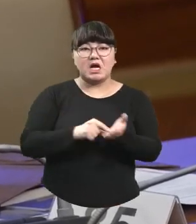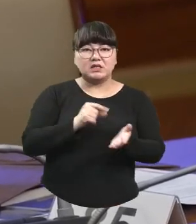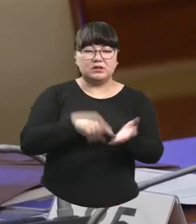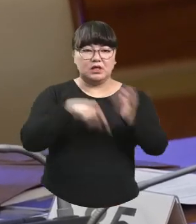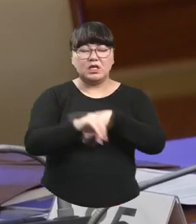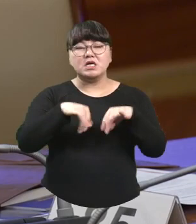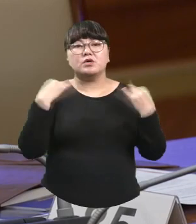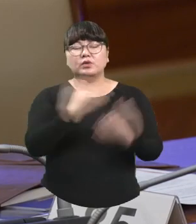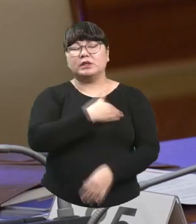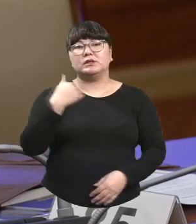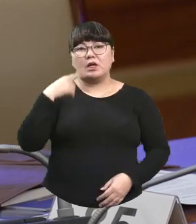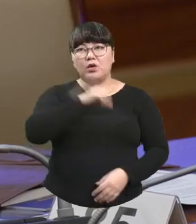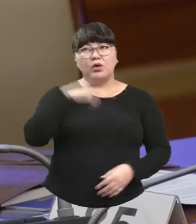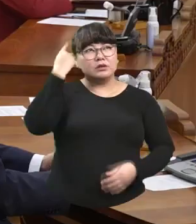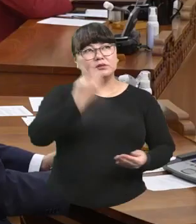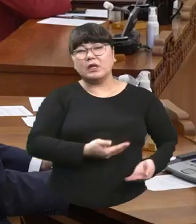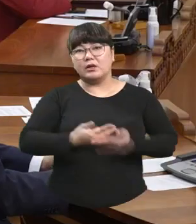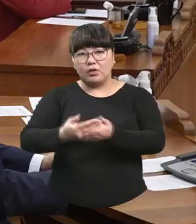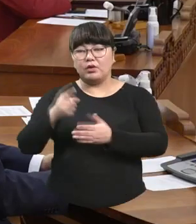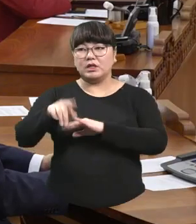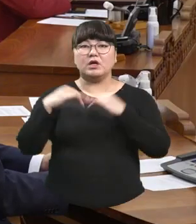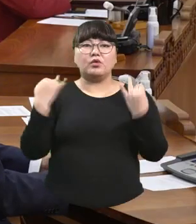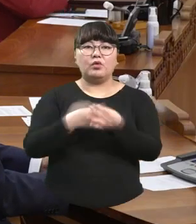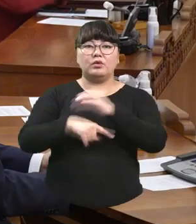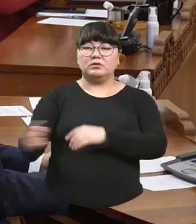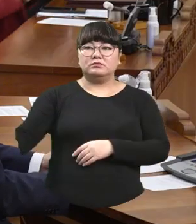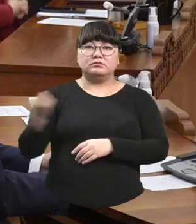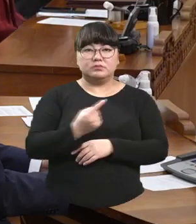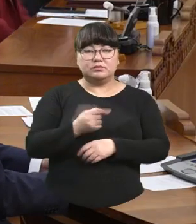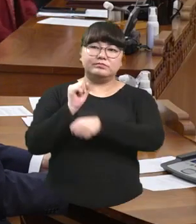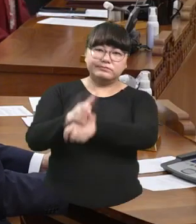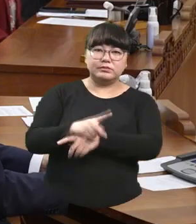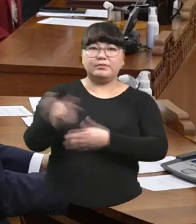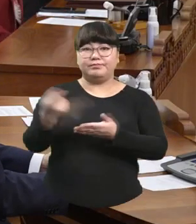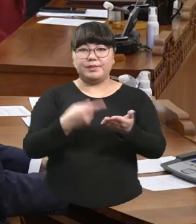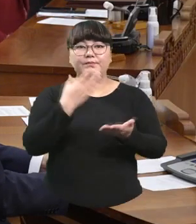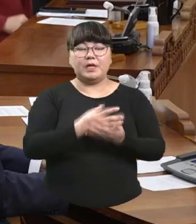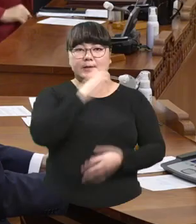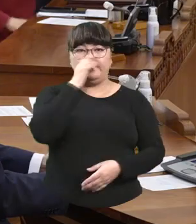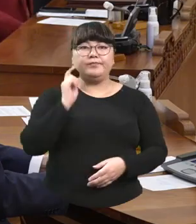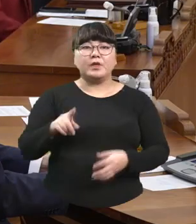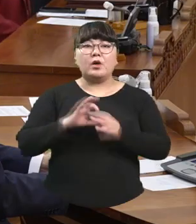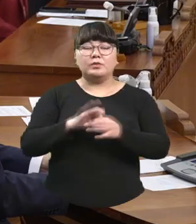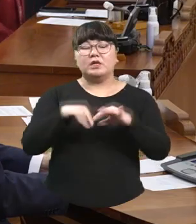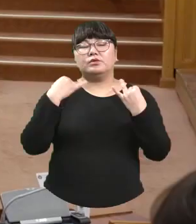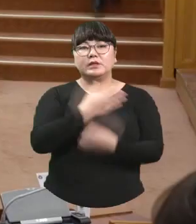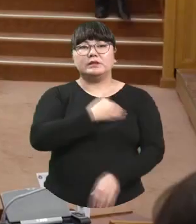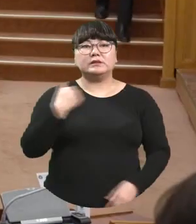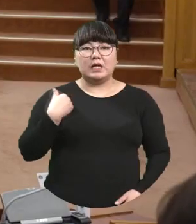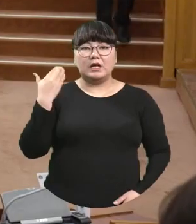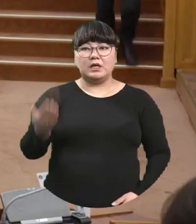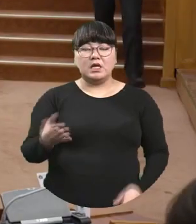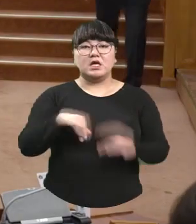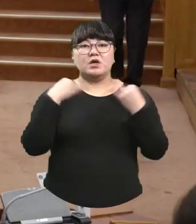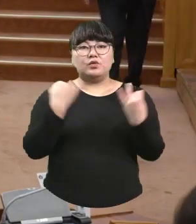бөгөөд түүнийг улсын хурлын даргаын санал болгосны дагуу улсын хурал томилж чөлөөлнө хэмээн заасан байдаг. Энэ дагуу улсын хурлын дарга